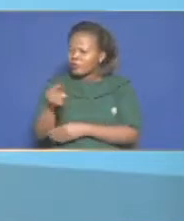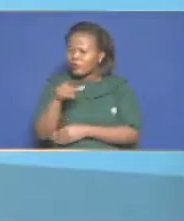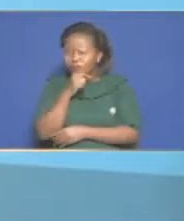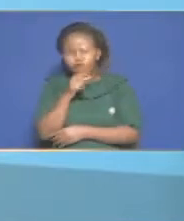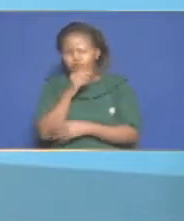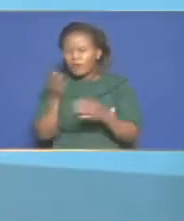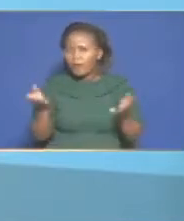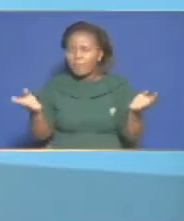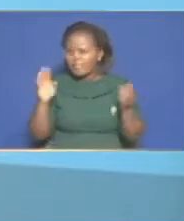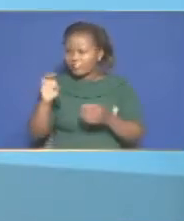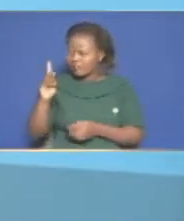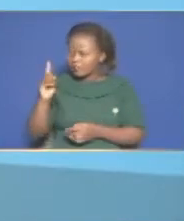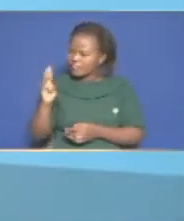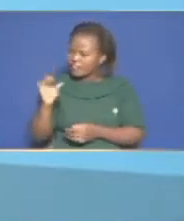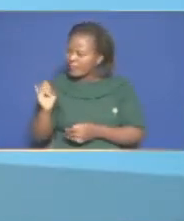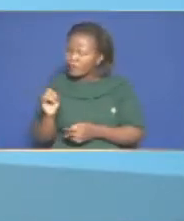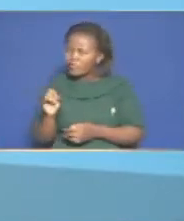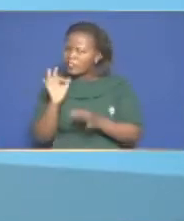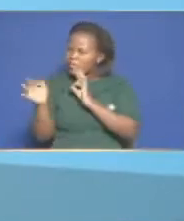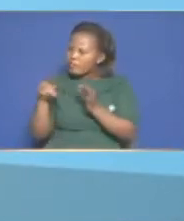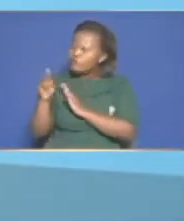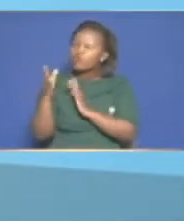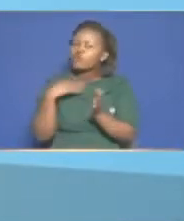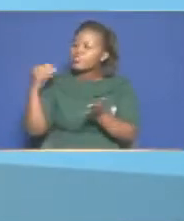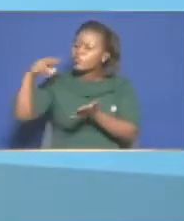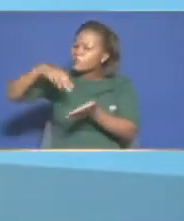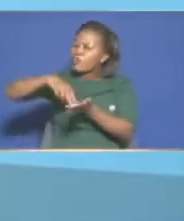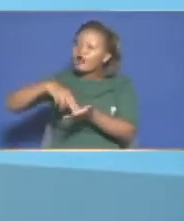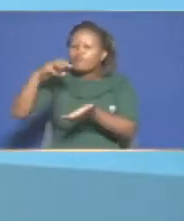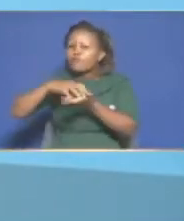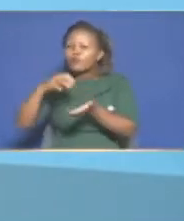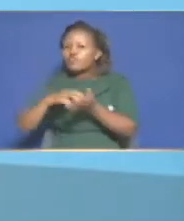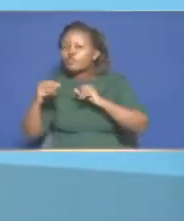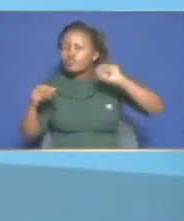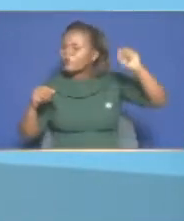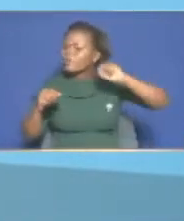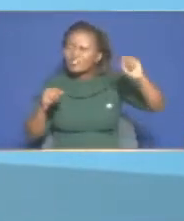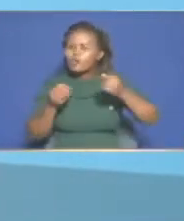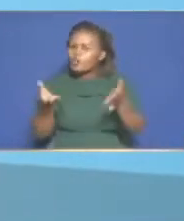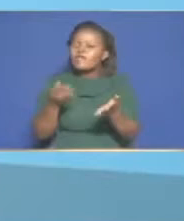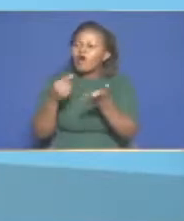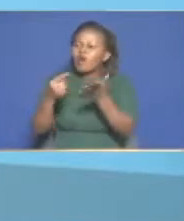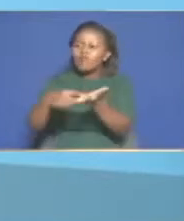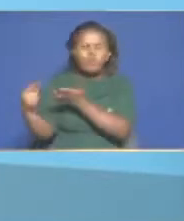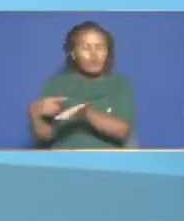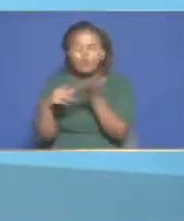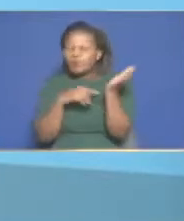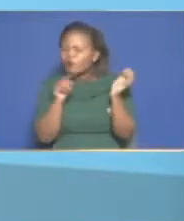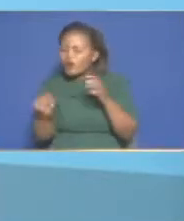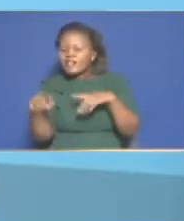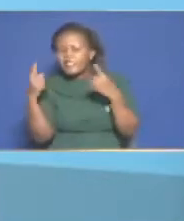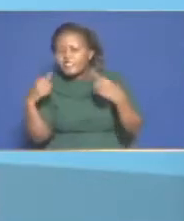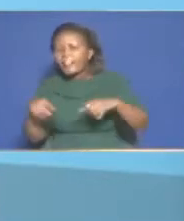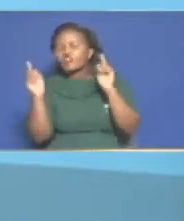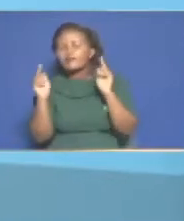ambaye ungependa kuwania kiti kimoja cha kiti cha kisiasa humu nchini. Hebu tuzungumze tu kuhusiana na hili tangazo ambalo lilitolewa